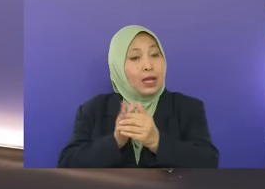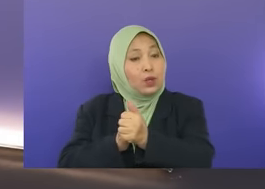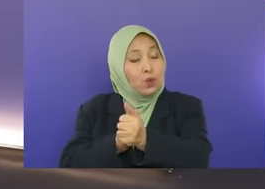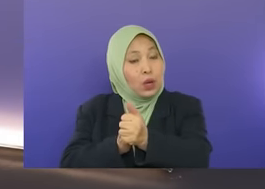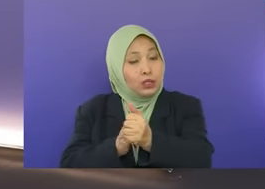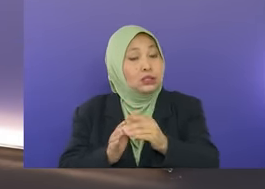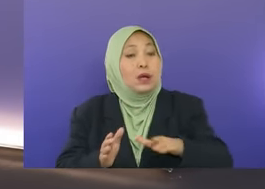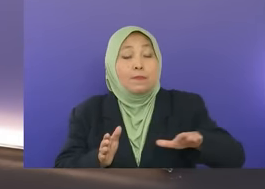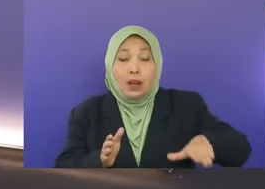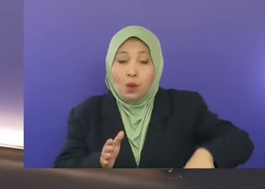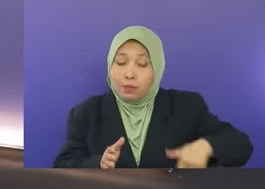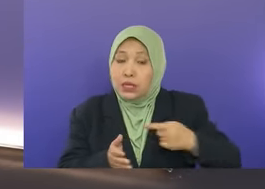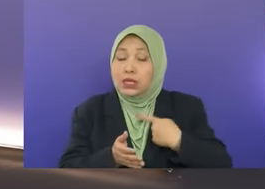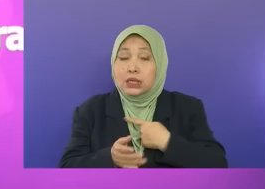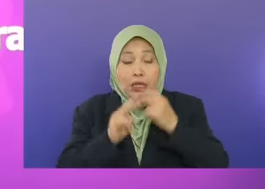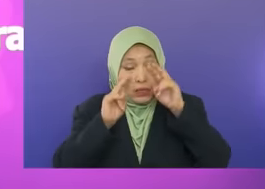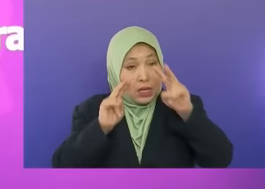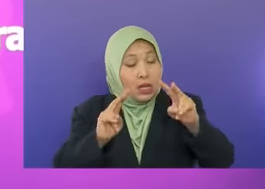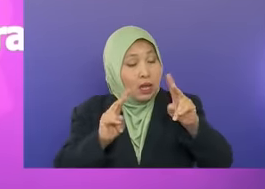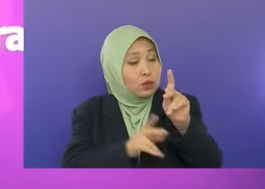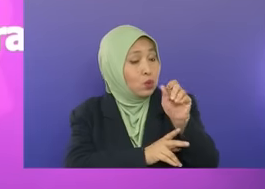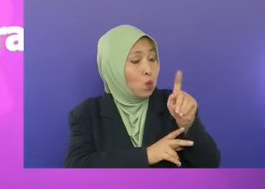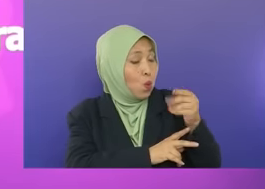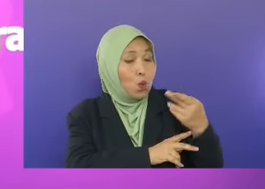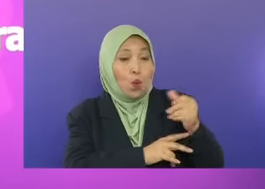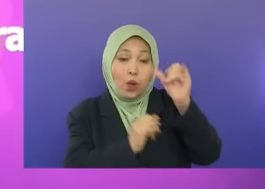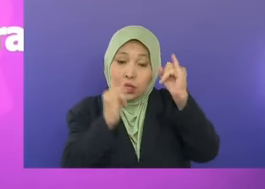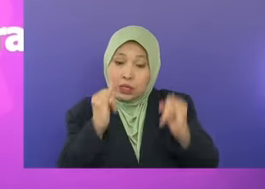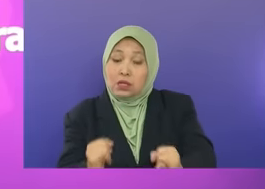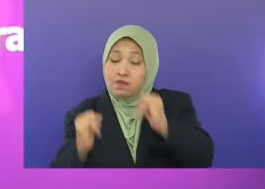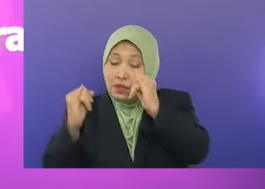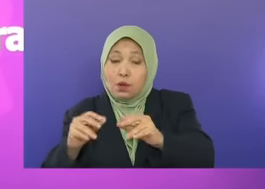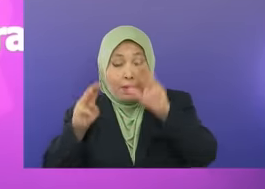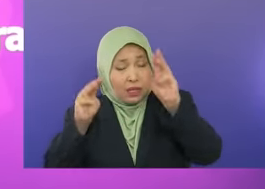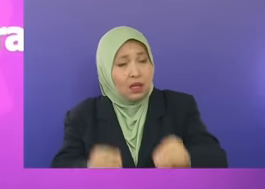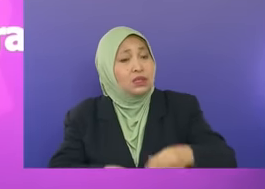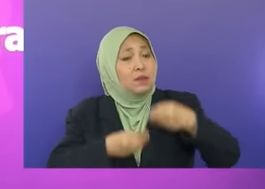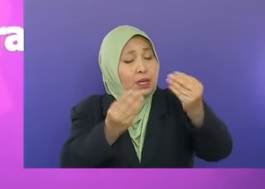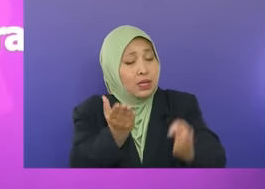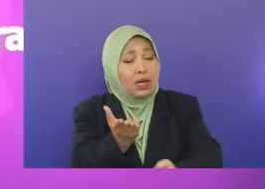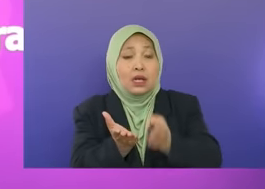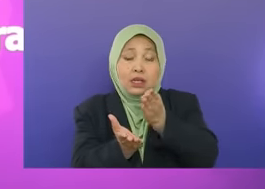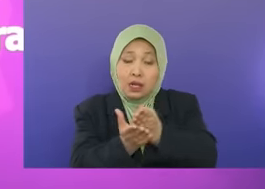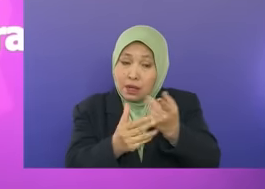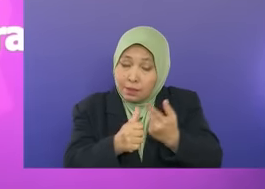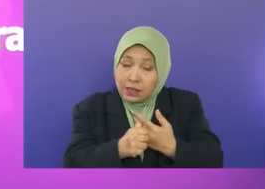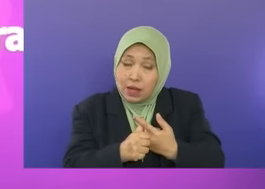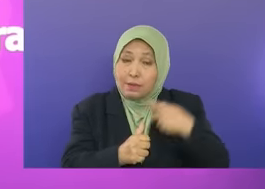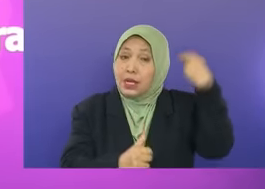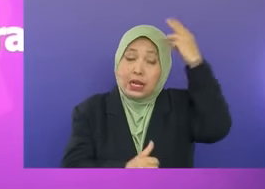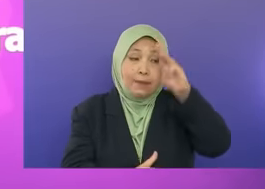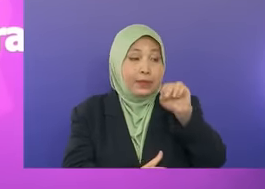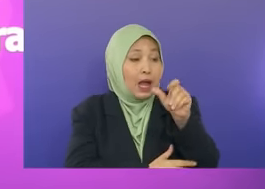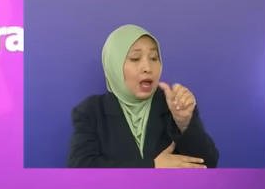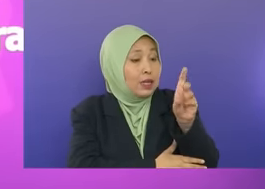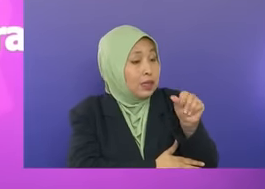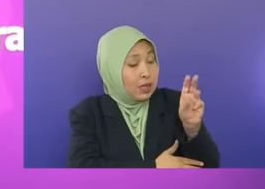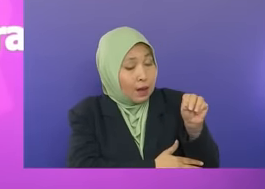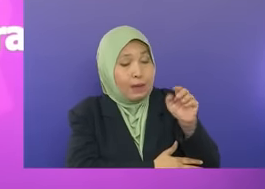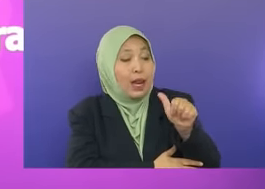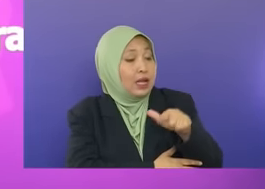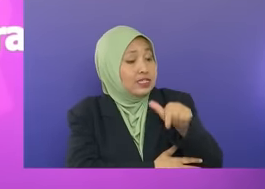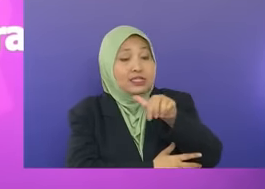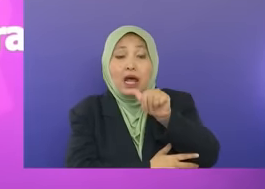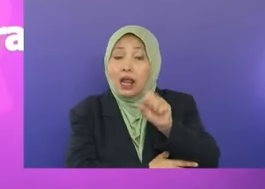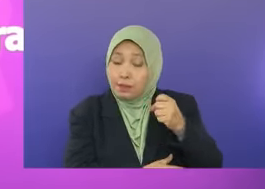sebelum ini kita melihat kepada tokoh individu manusia yang diberikan Hidayah yaitu yang pertamanya ilah Nabi Adam alaihissalam dan